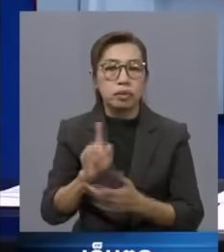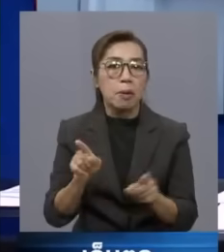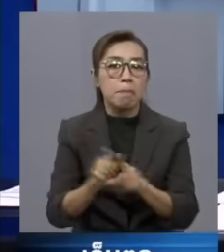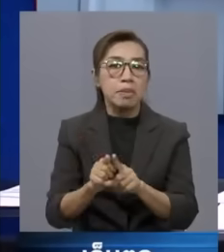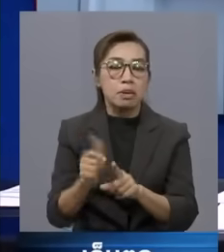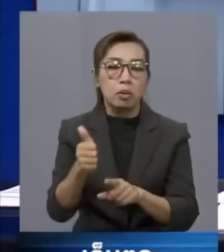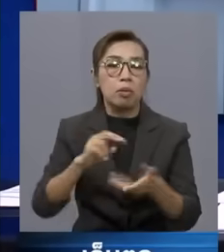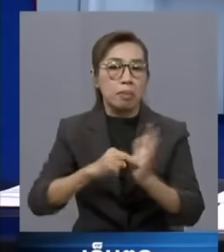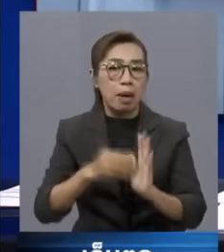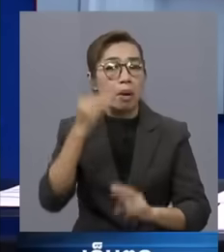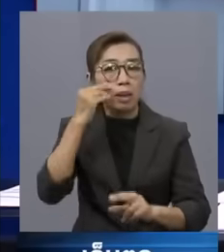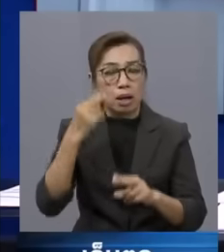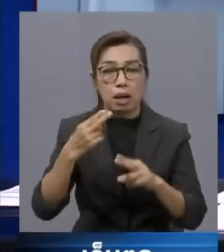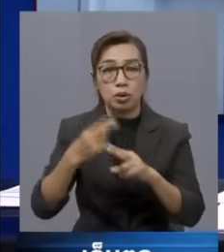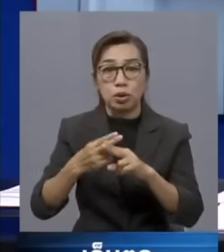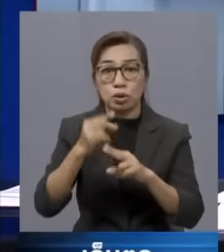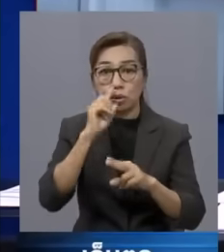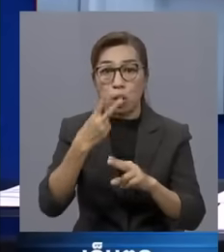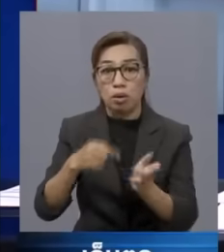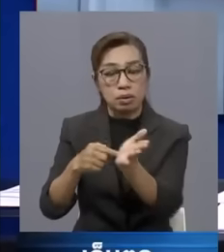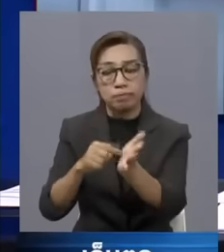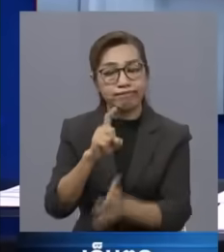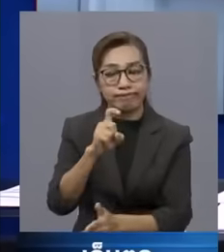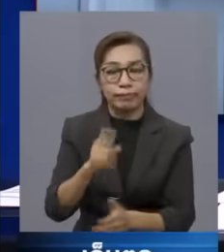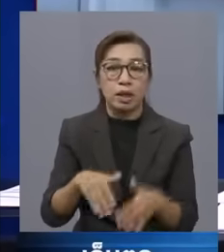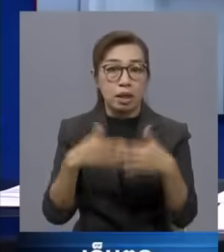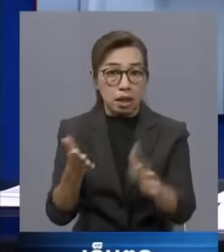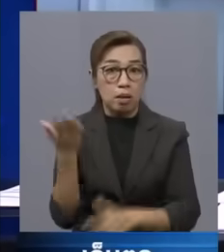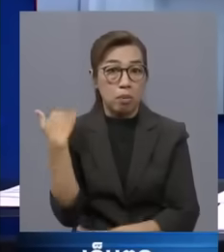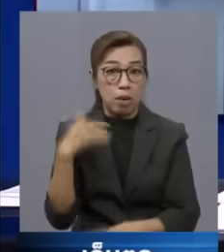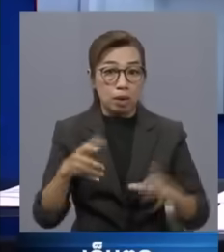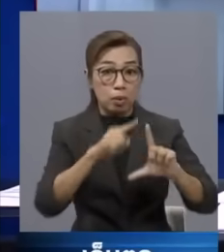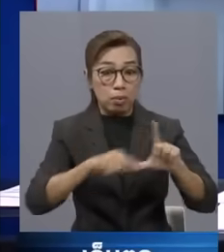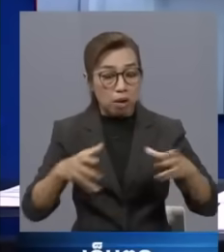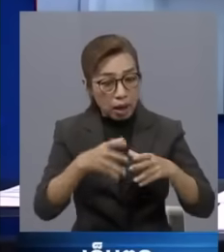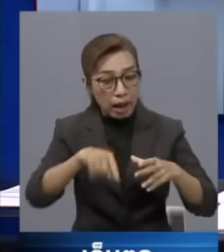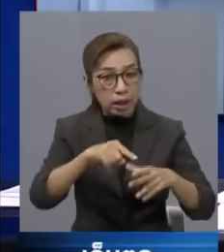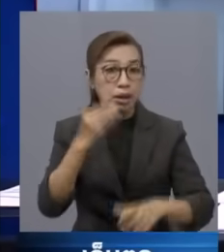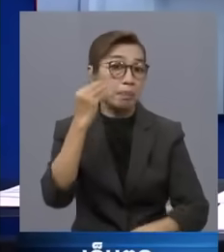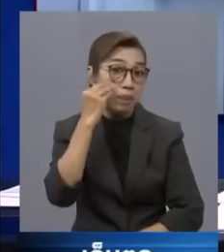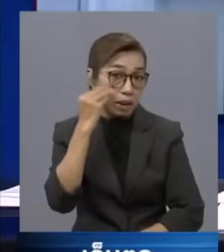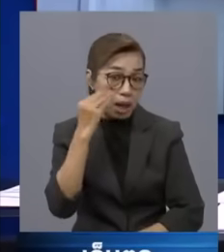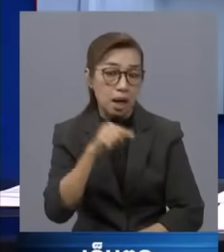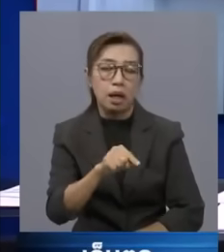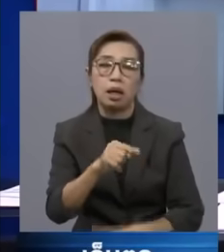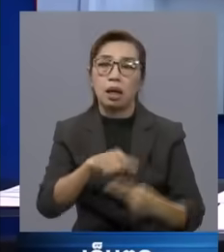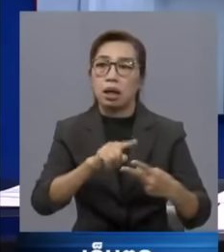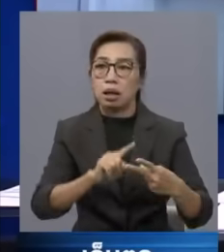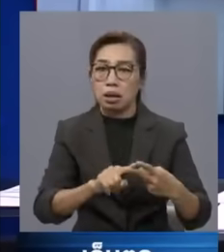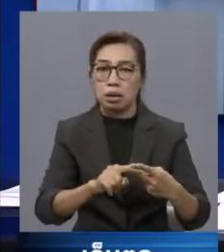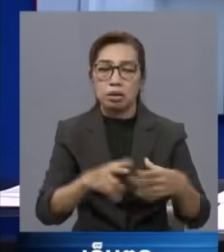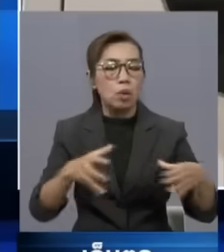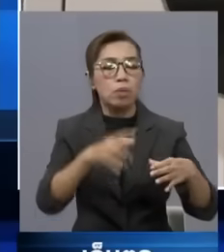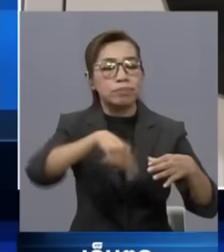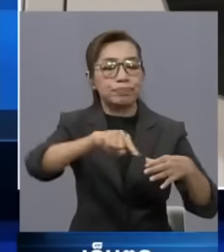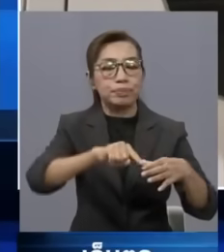ของการโหวตรอบ 2ไม่ได้นะครับสภาก็ต้องกลับไปในส่วนนั้นที่นี้เมื่อวานก็มีความเห็นในส่วนของทางก้าวไกลทั้งในส่วนของคุณพิทาเองทั้งในส่วนของคน